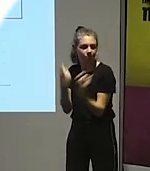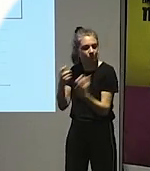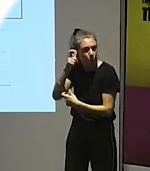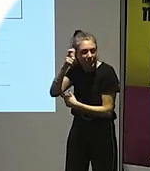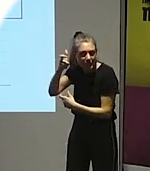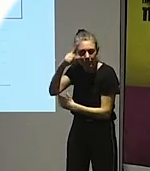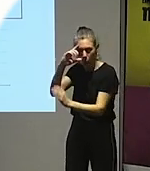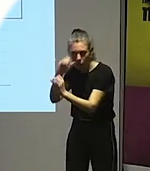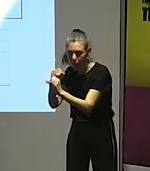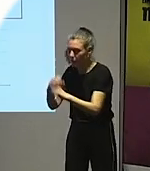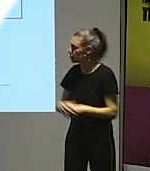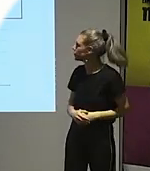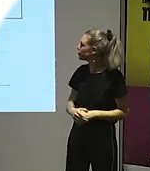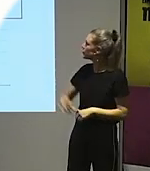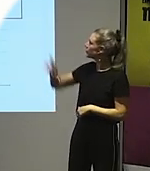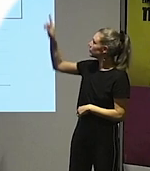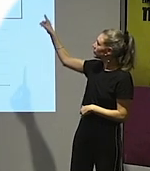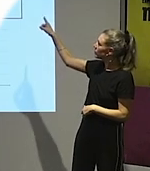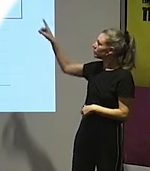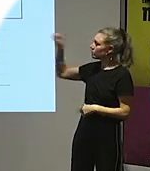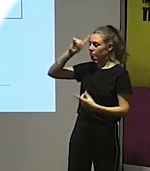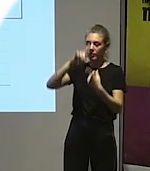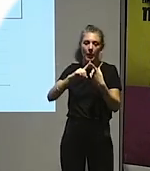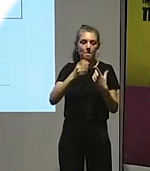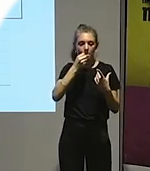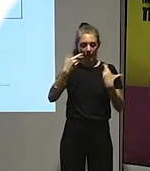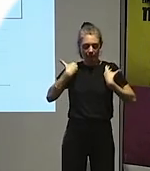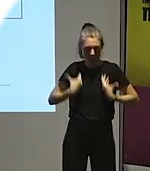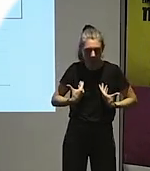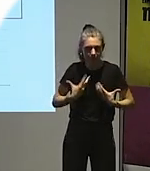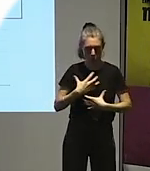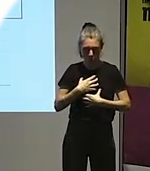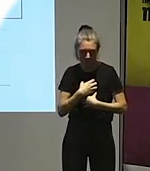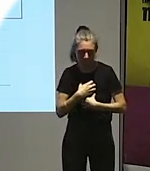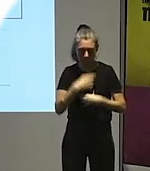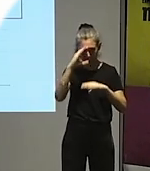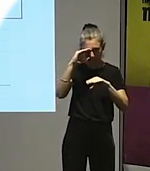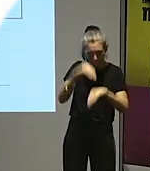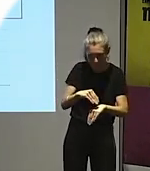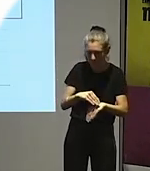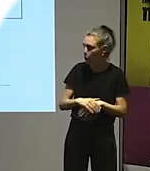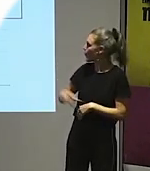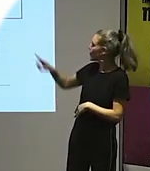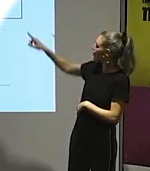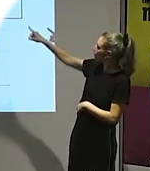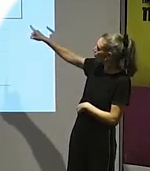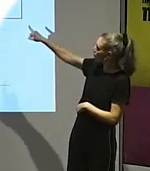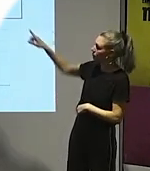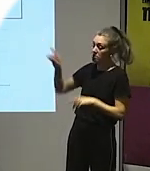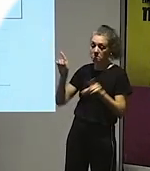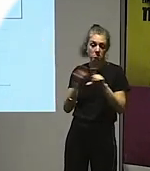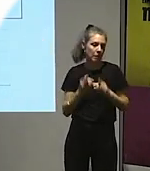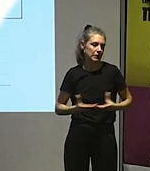étude. Si on regarde sur le score de bien-être, d'anxiété, de dépression, sur des aspects plutôt psychosociaux, on remarque que là